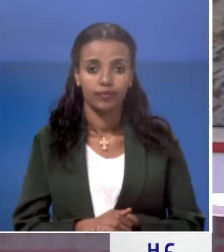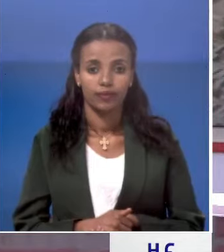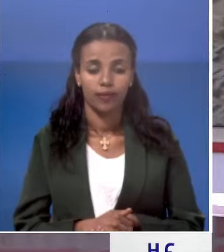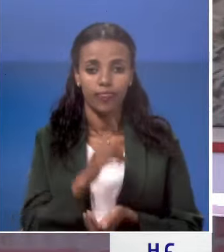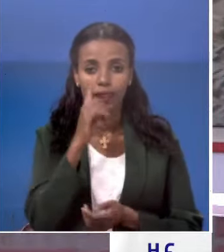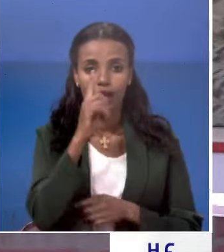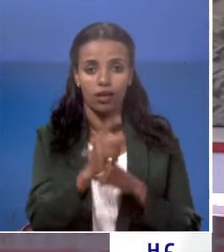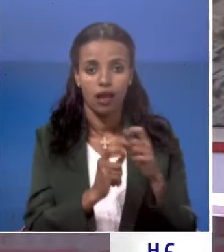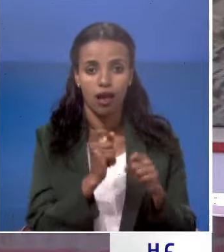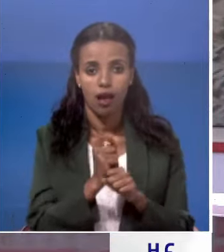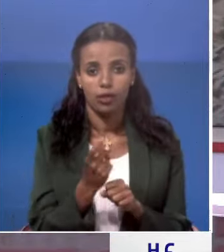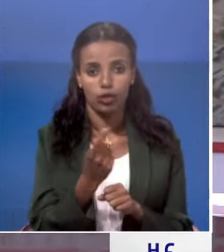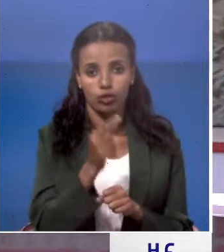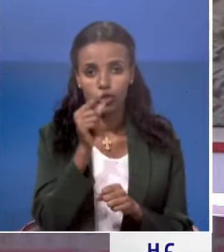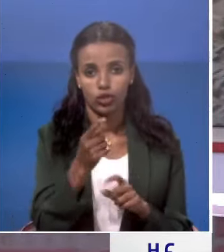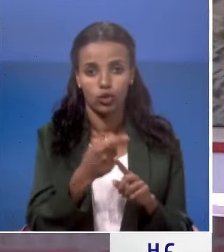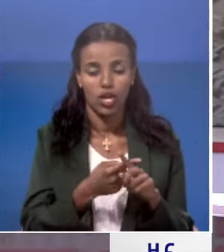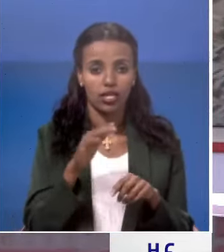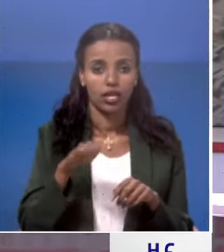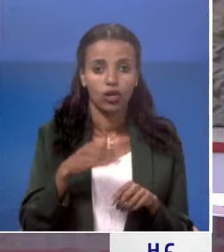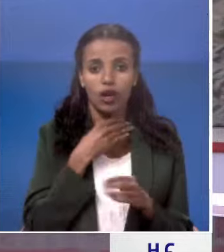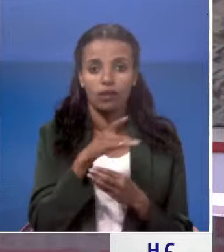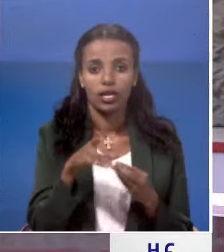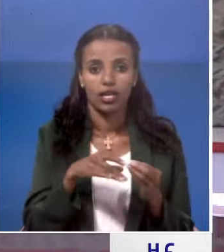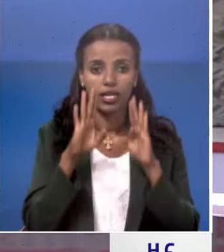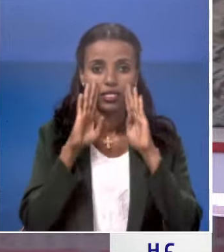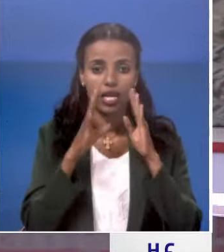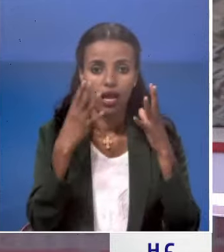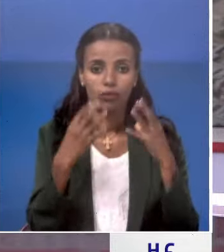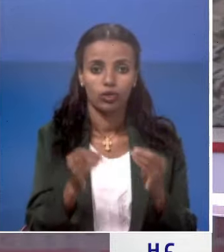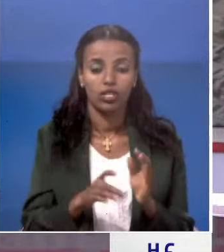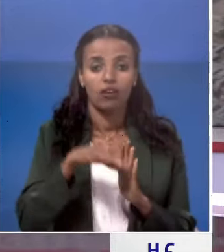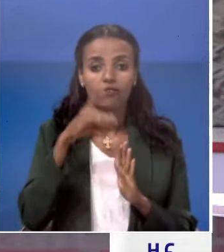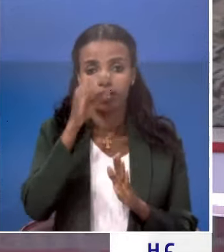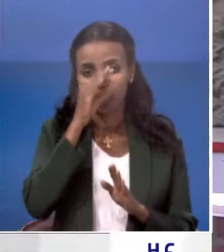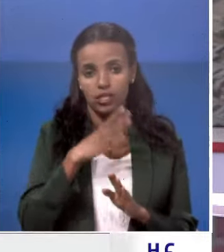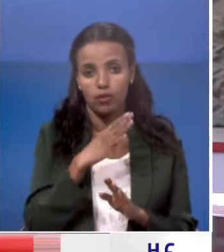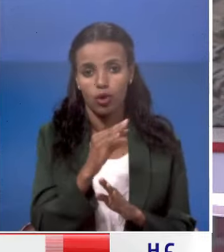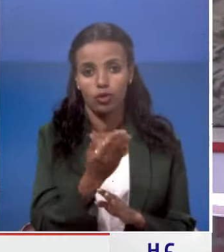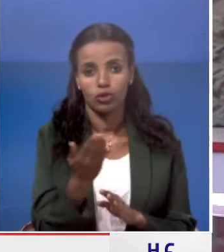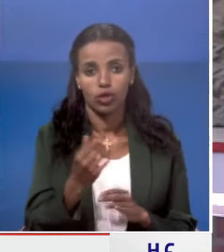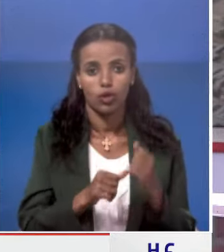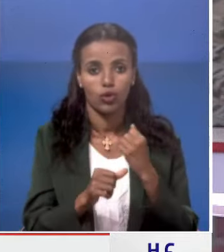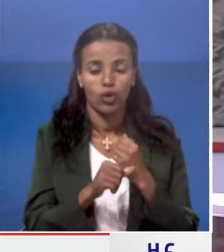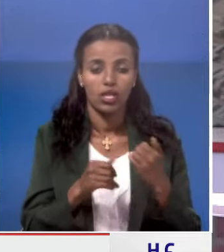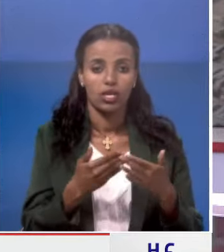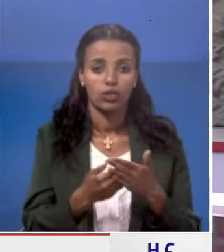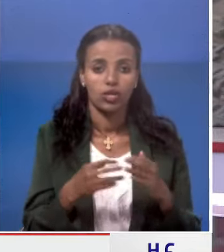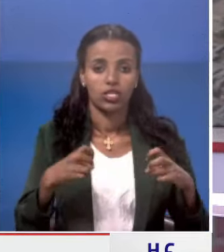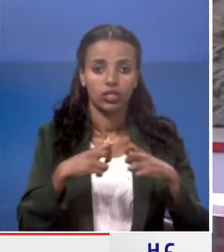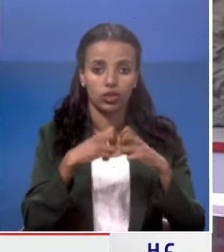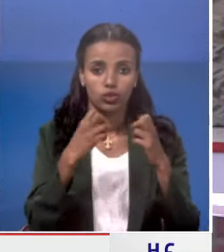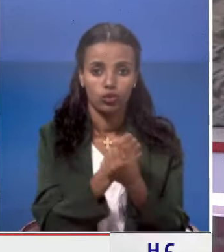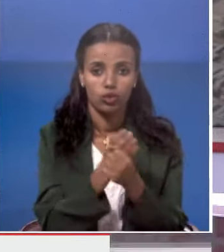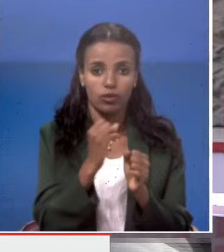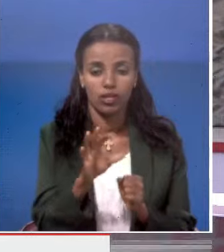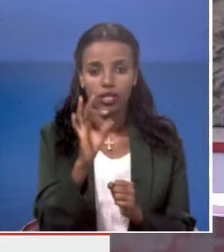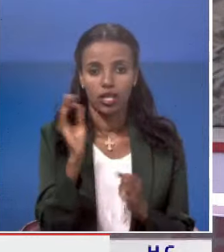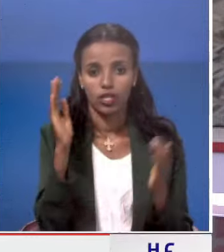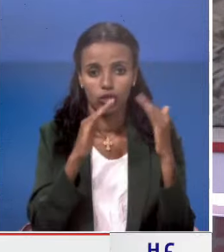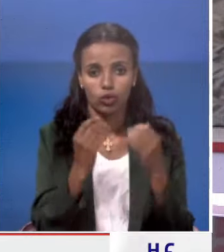አንድ ዓመት ሊሆነው ጥቂት ወራት ብቻ የቀረው የአማራ ክልል የሰላም እጦት ከፍተኛ ሰብአዊና ቁሳዊ ጉዳት አድርሷል። ግጭቱ እልባት እንዲያገኝ